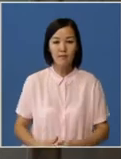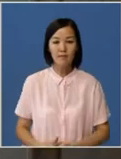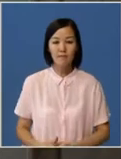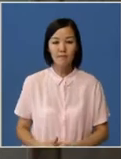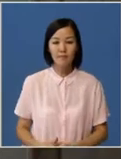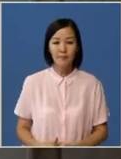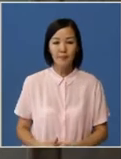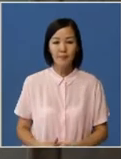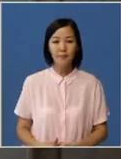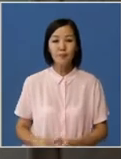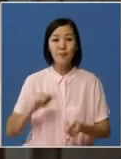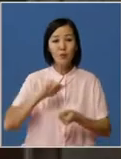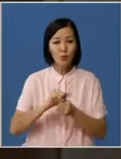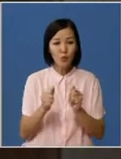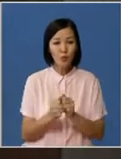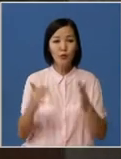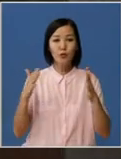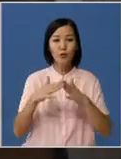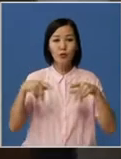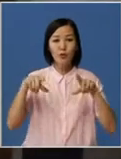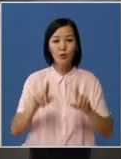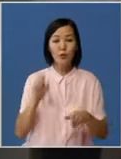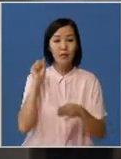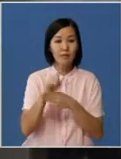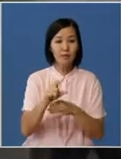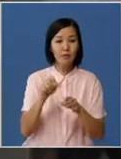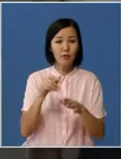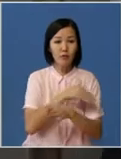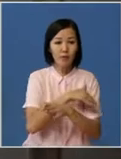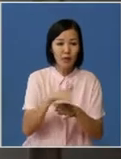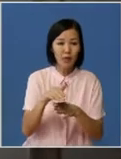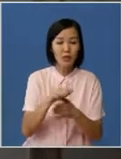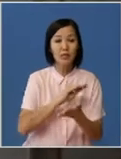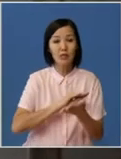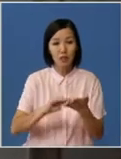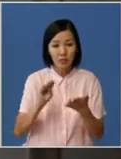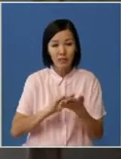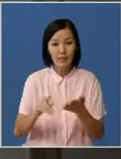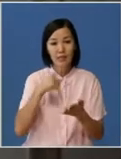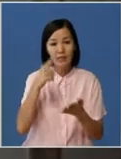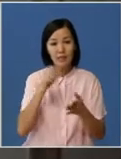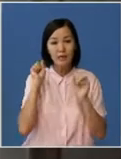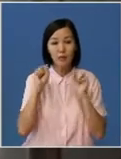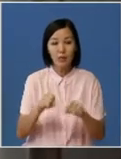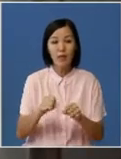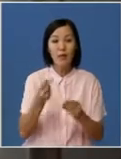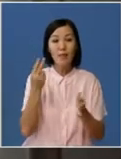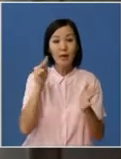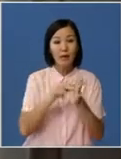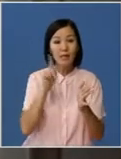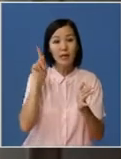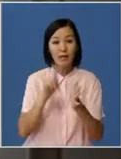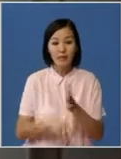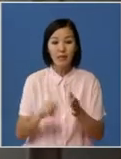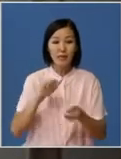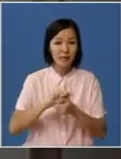сайта? Көмірге үйден шықпай-ақ онлайн тапсырыс беріп, мекен-жайыңызды айтсаңыз алып келеді. Бұл арзанға шығады. Мәселен, өңіріміздегі